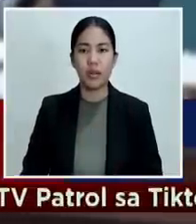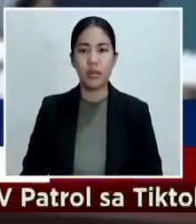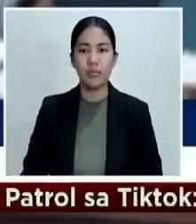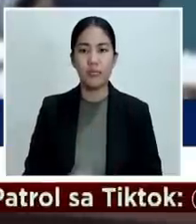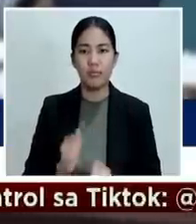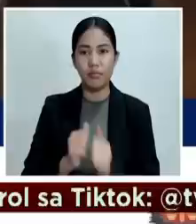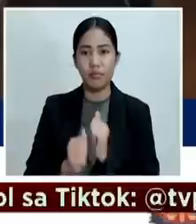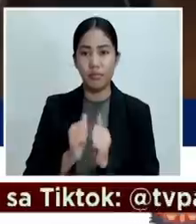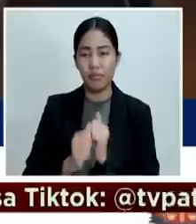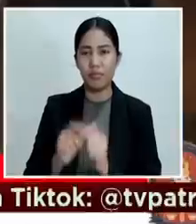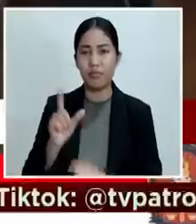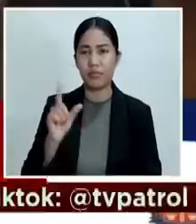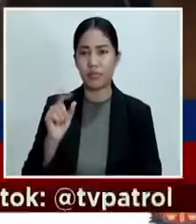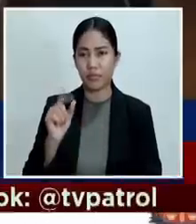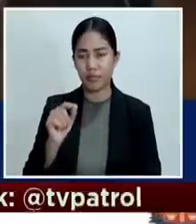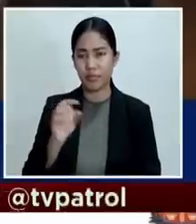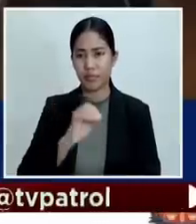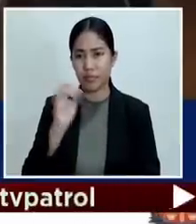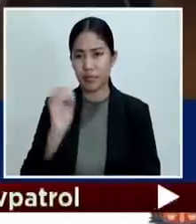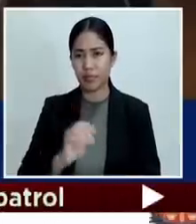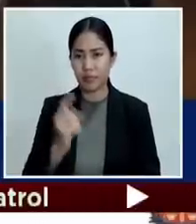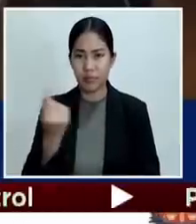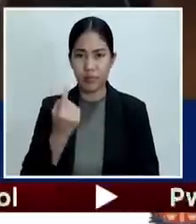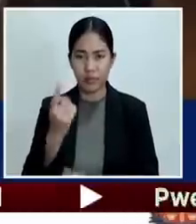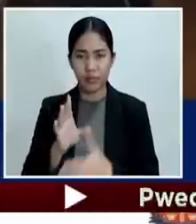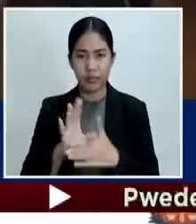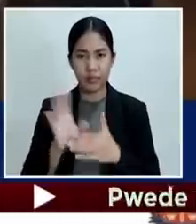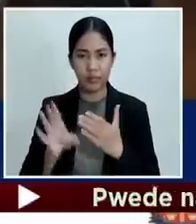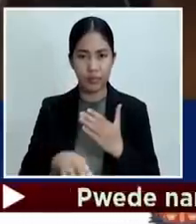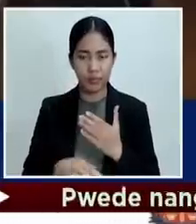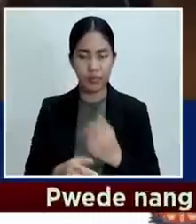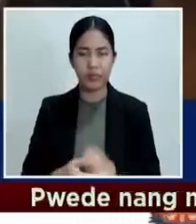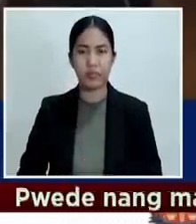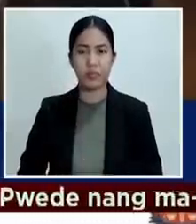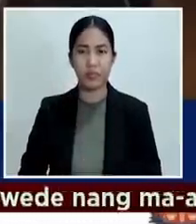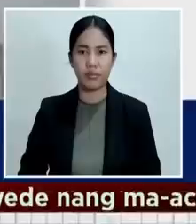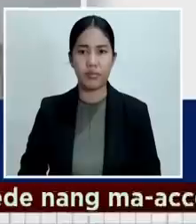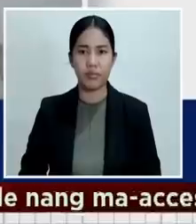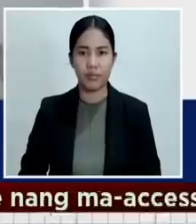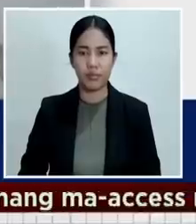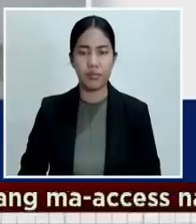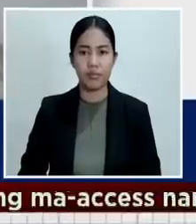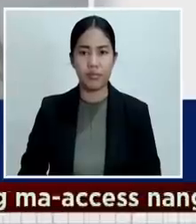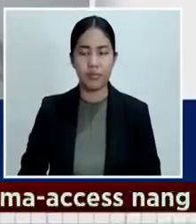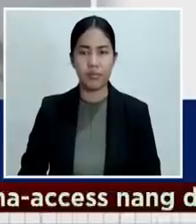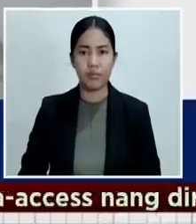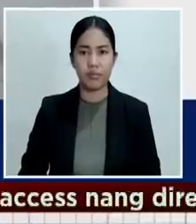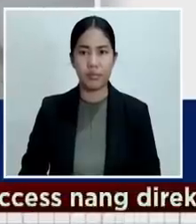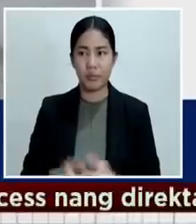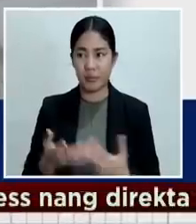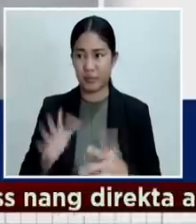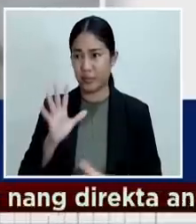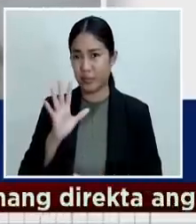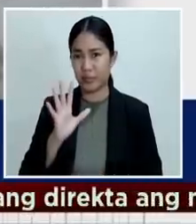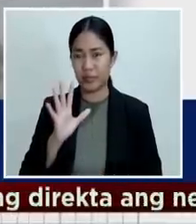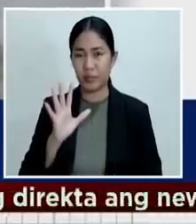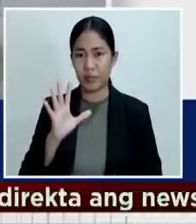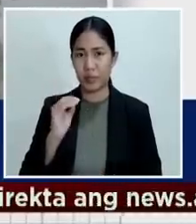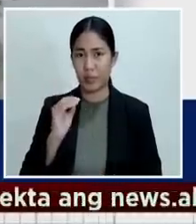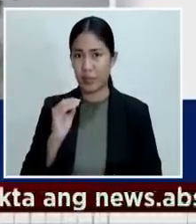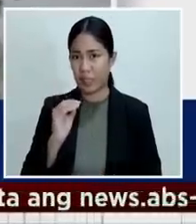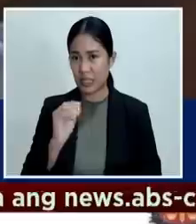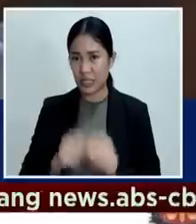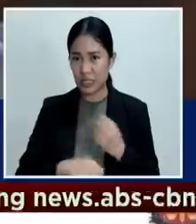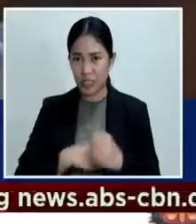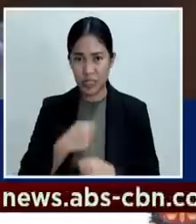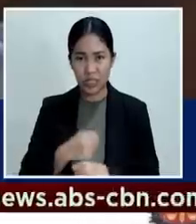20% lang yung completion? Well, ang ma-confirm ko lang po... After 5 decades? Nung tinignan ko po, mahigit pa pong 5 billion yung